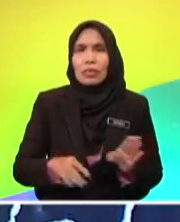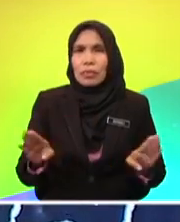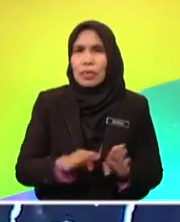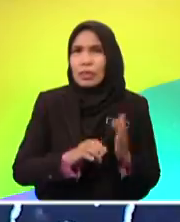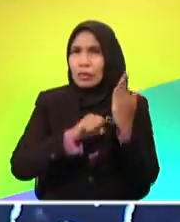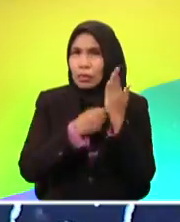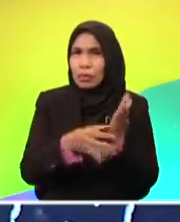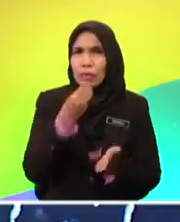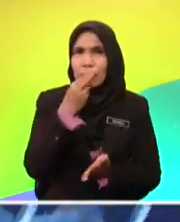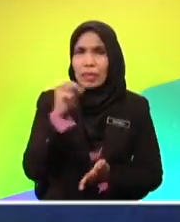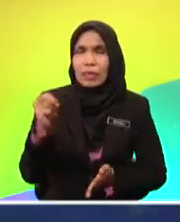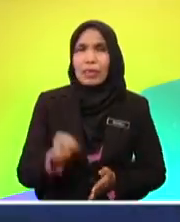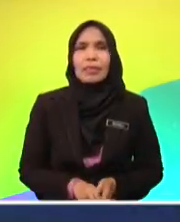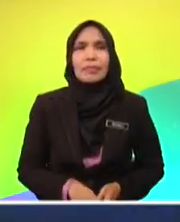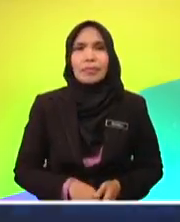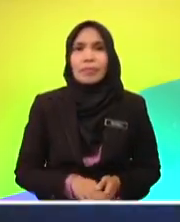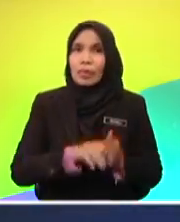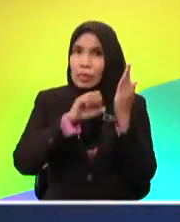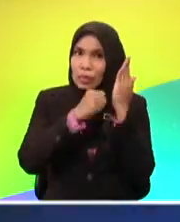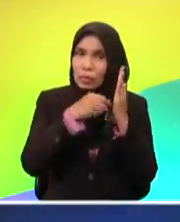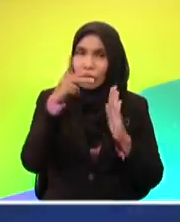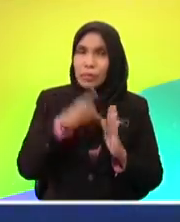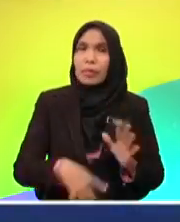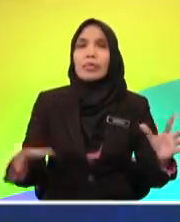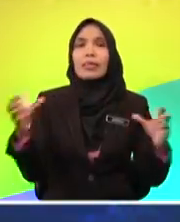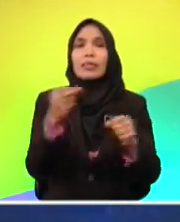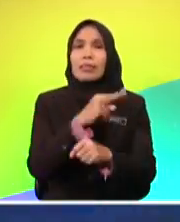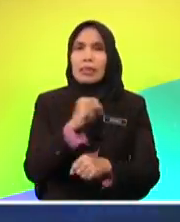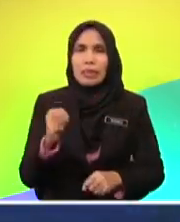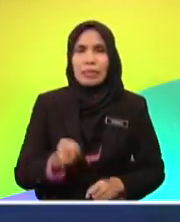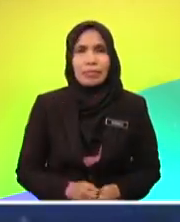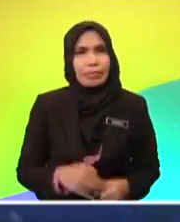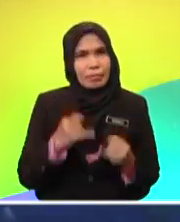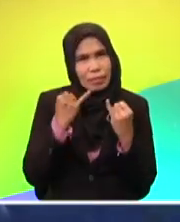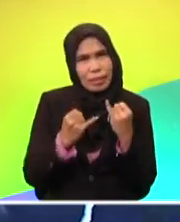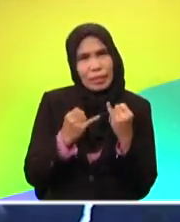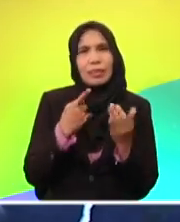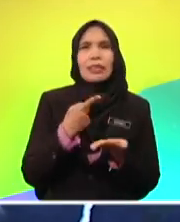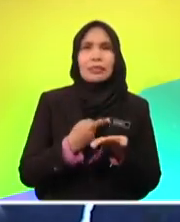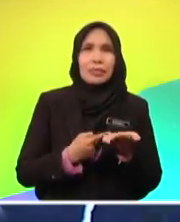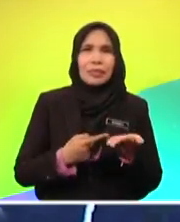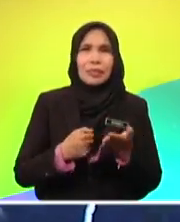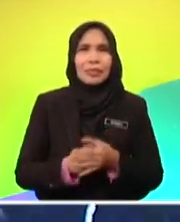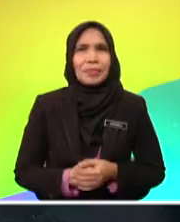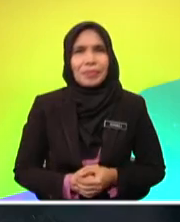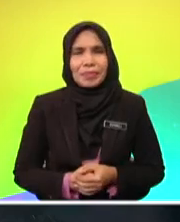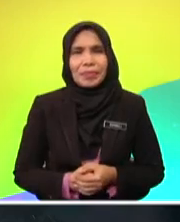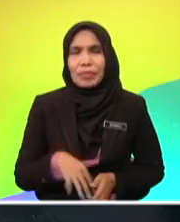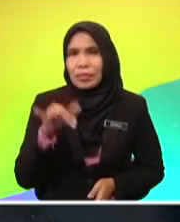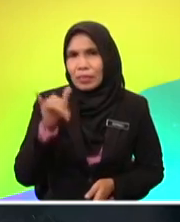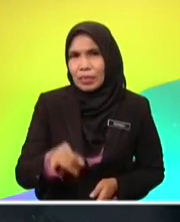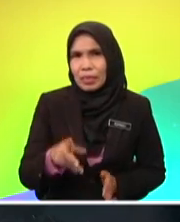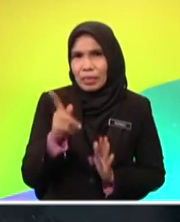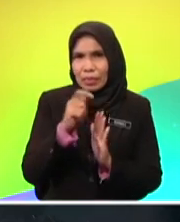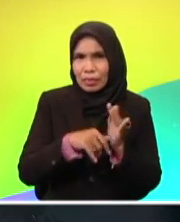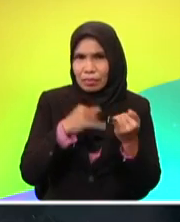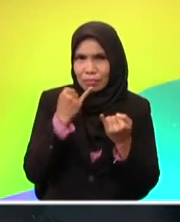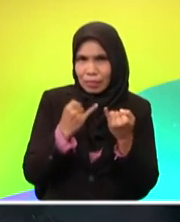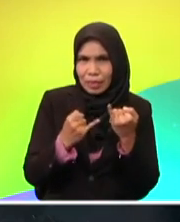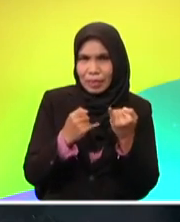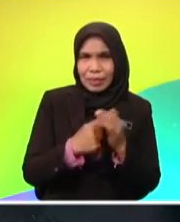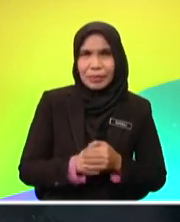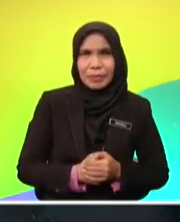sebagai sumber pendapatan. Ya, betul. Yang terakhir, apa agaknya, Cikgu? Okey, yang terakhir, selain daripada menjadi